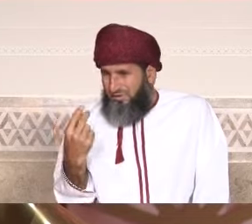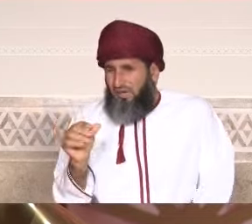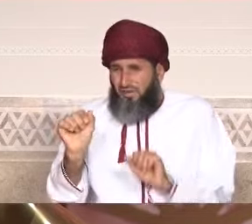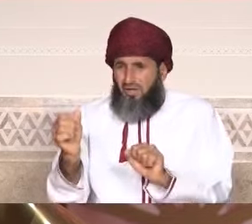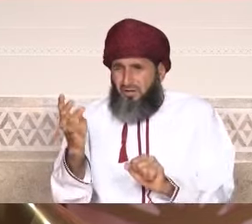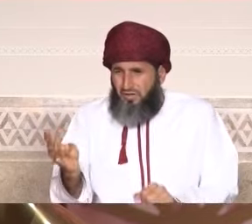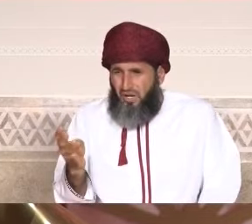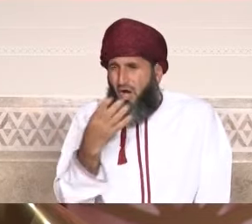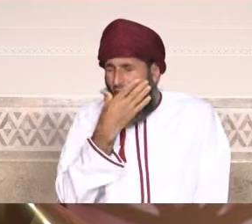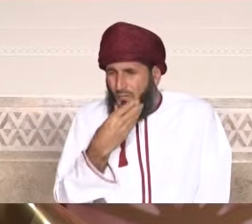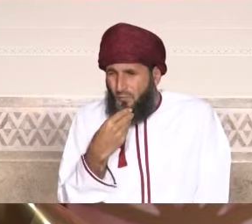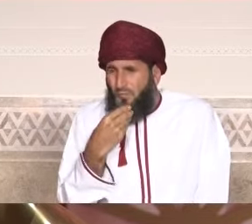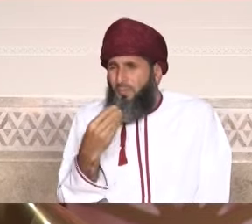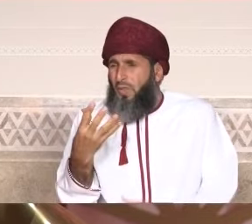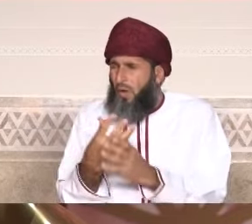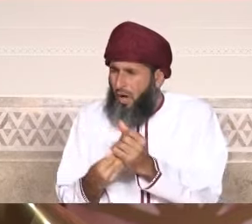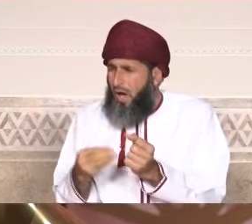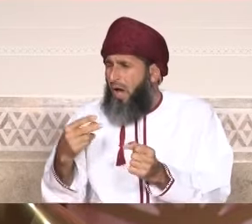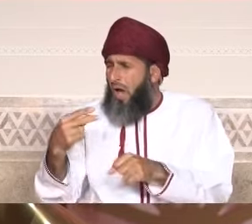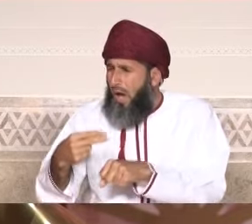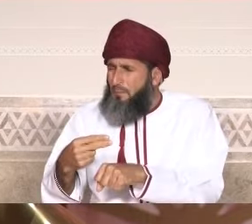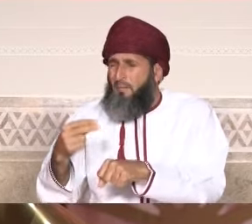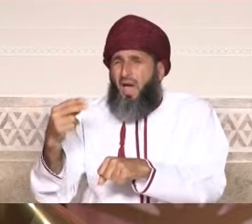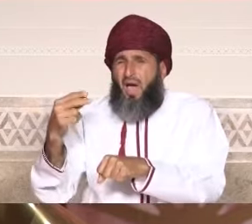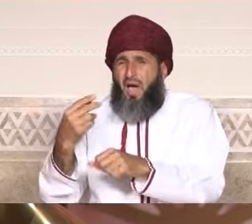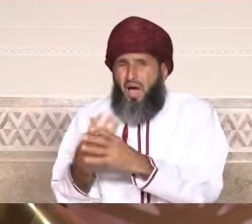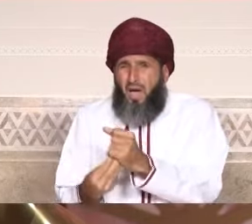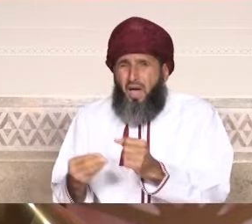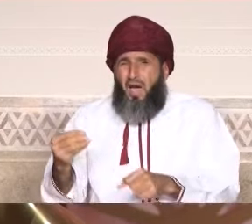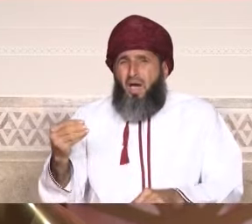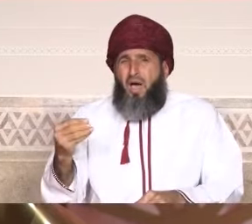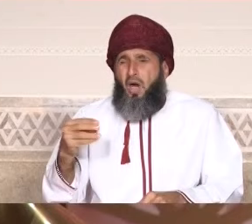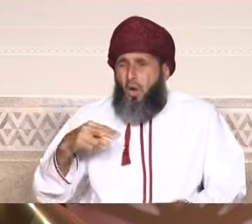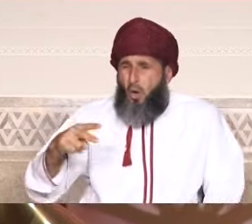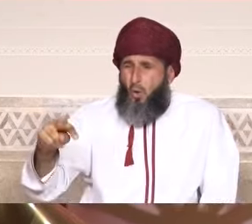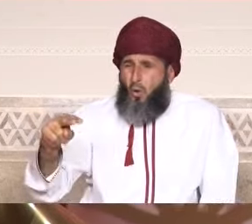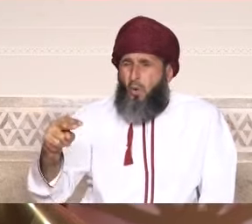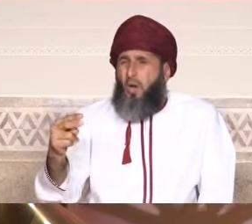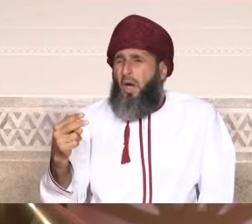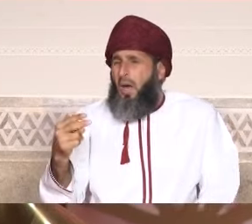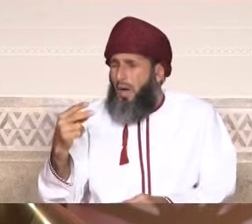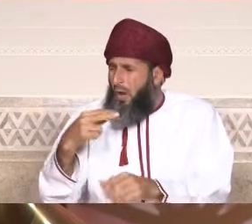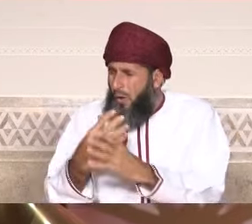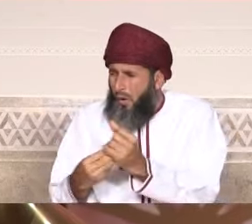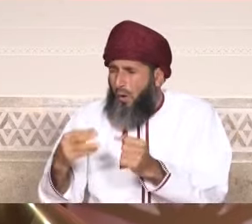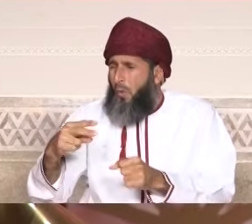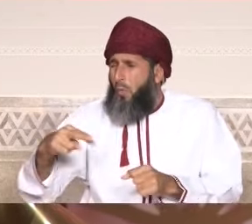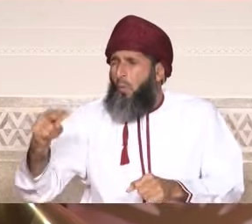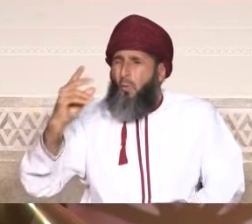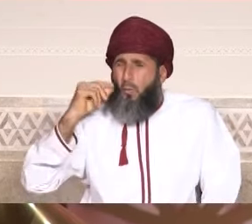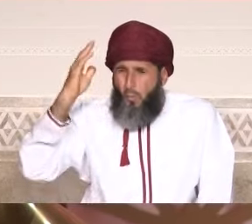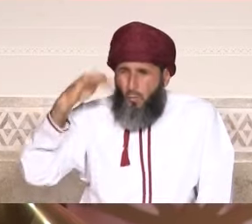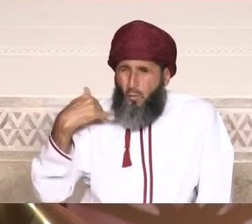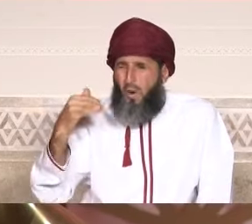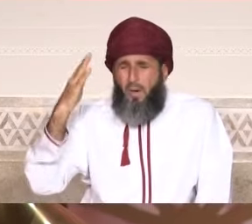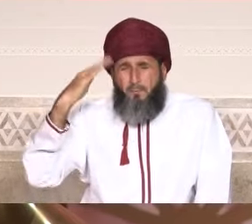لبعولتهن أو آبائهن أو آباء بعولتهن أو أبنائهن أو أبناء بعولتهن أو إخوانهن أو بني إخوانهن أو بني أخواتهن أو نسائهن